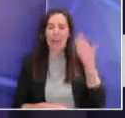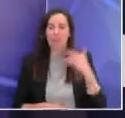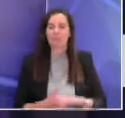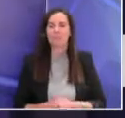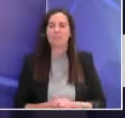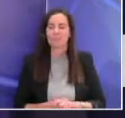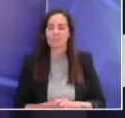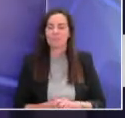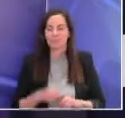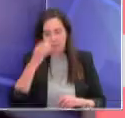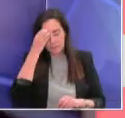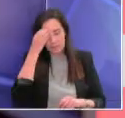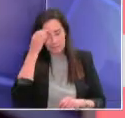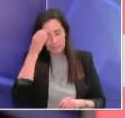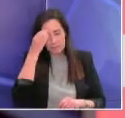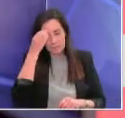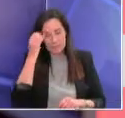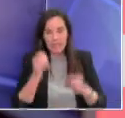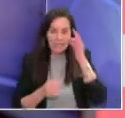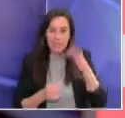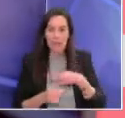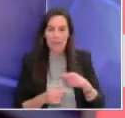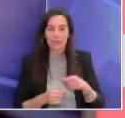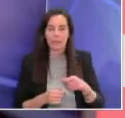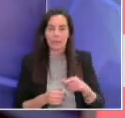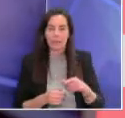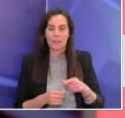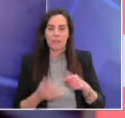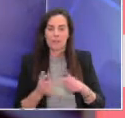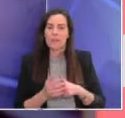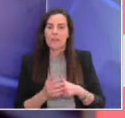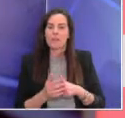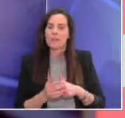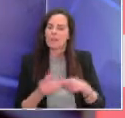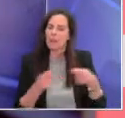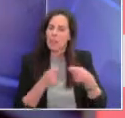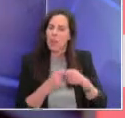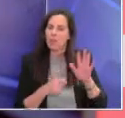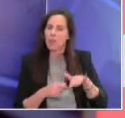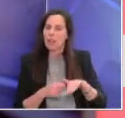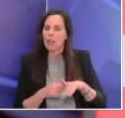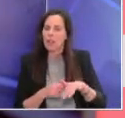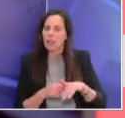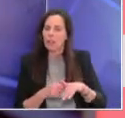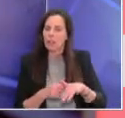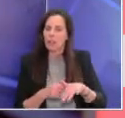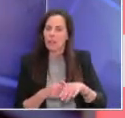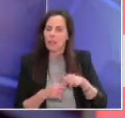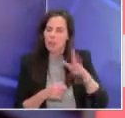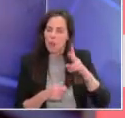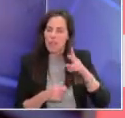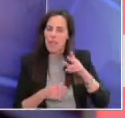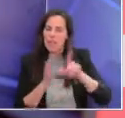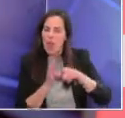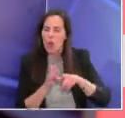נעבור לפני. הוא יושב על המחשב, ושמתי לב שבאמת נהיה פה איזה אליינס כזו, בריתות. של כל מיני, יש כאלו שלוחמים בבוטים, יותר טכנולוגיים,